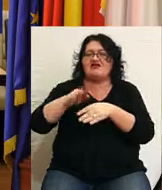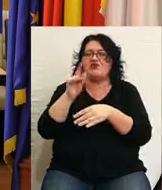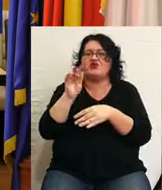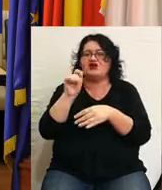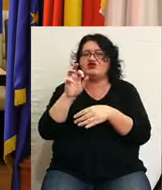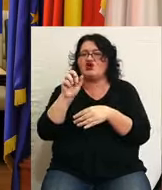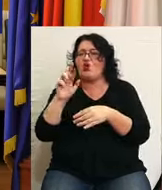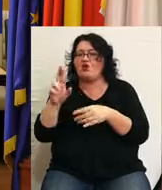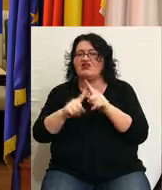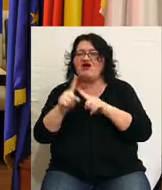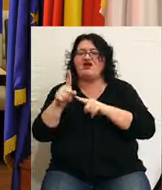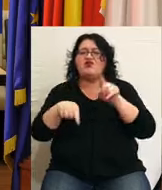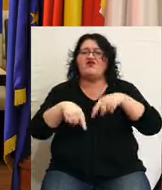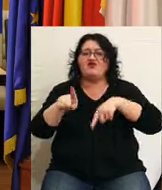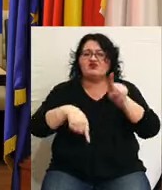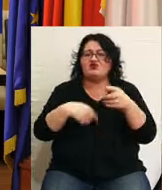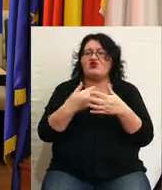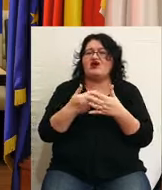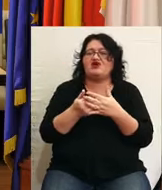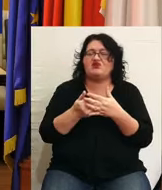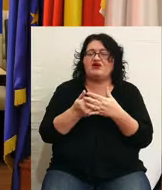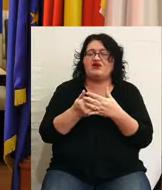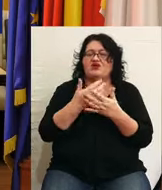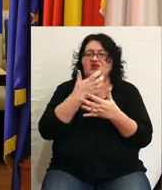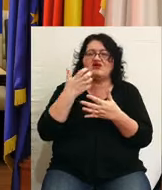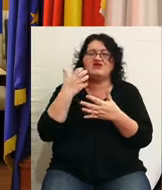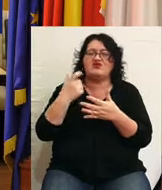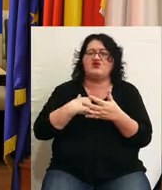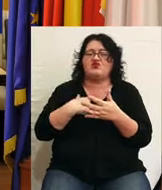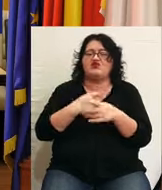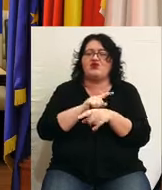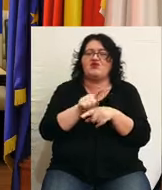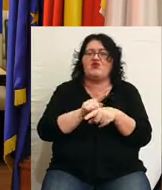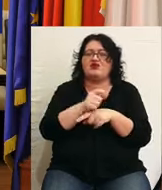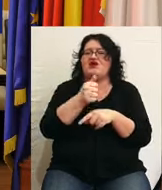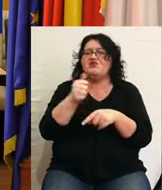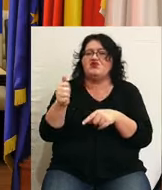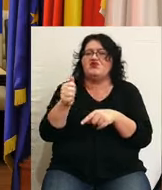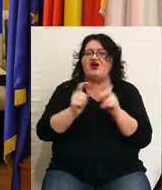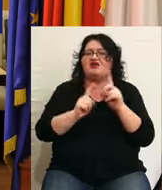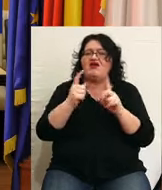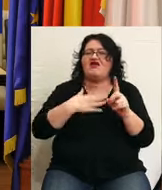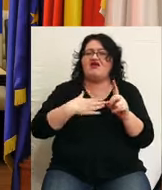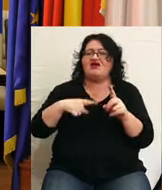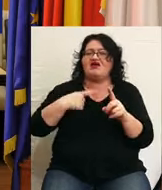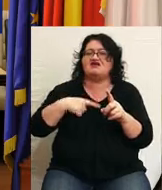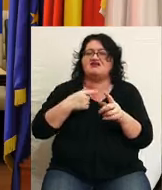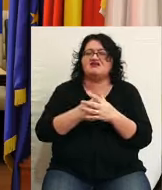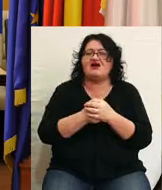Dar pentru funcționare și deci pentru termoficare nu putem momentan, decât dacă ar exista